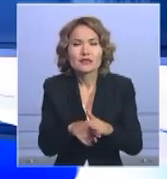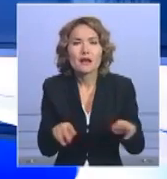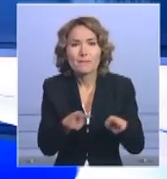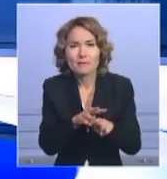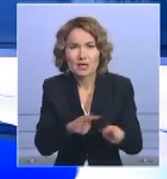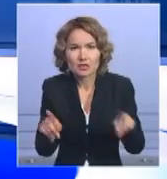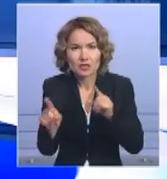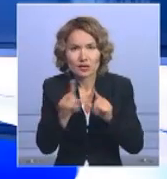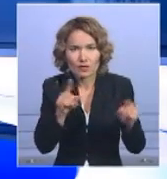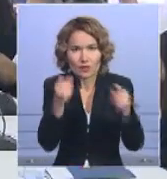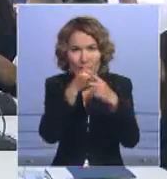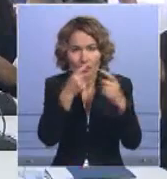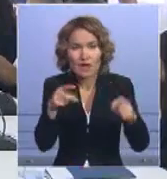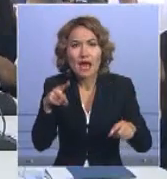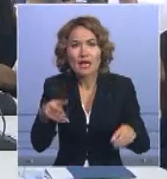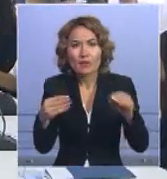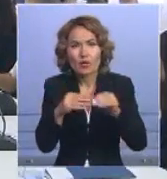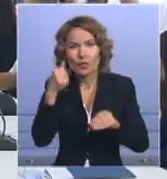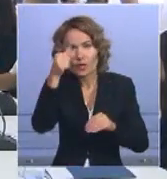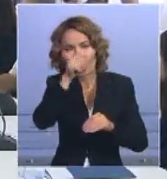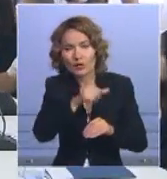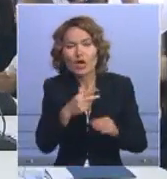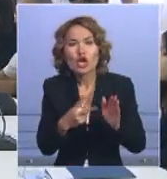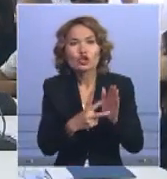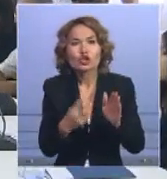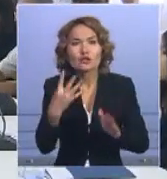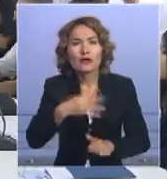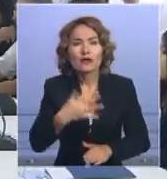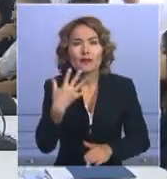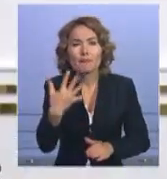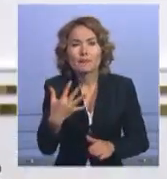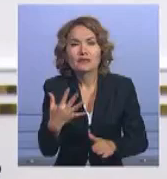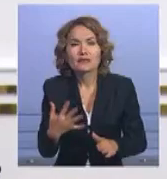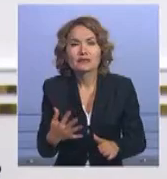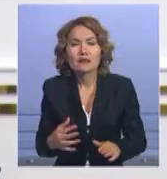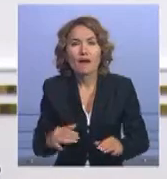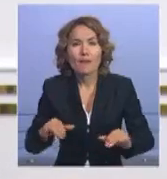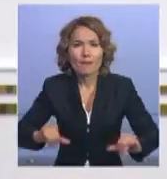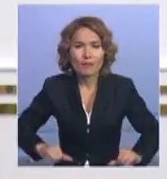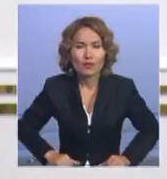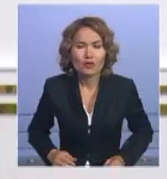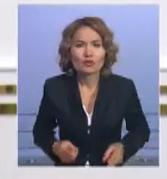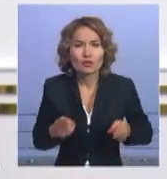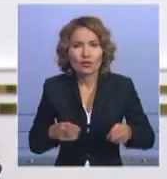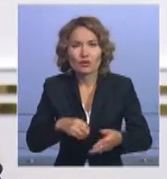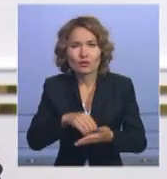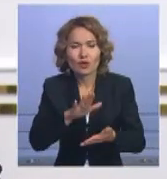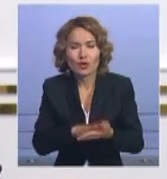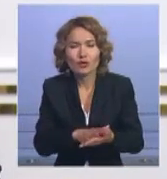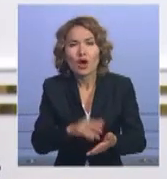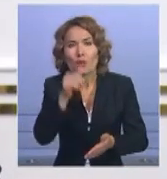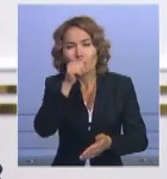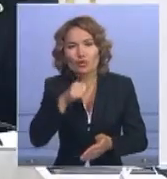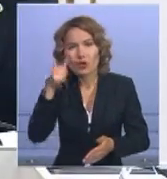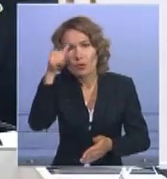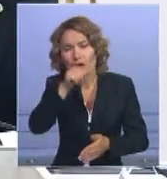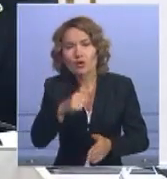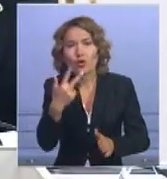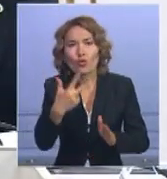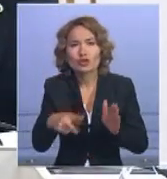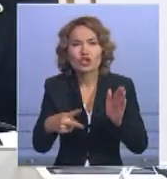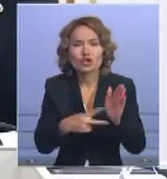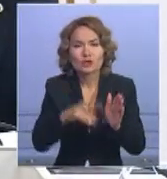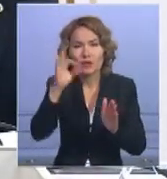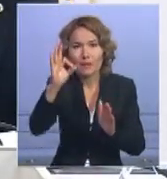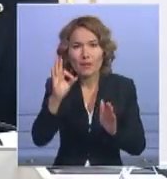хабарлады. Мәселен, 2010 жылы осындай 745 қылмыс тіркелсе, былтыр бұл көрсеткіш 37%-ға төмендеген. Тұрмыстағы ауыр